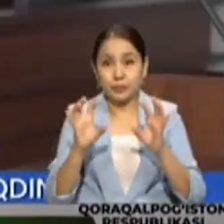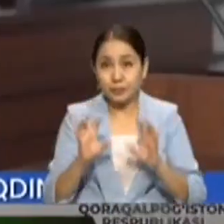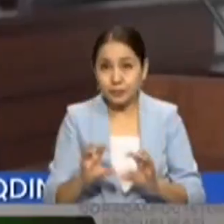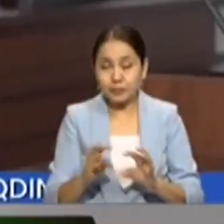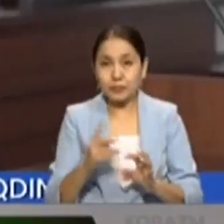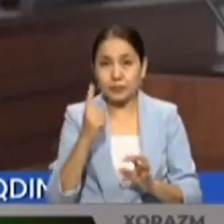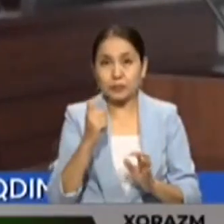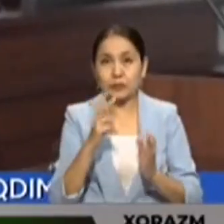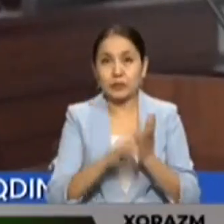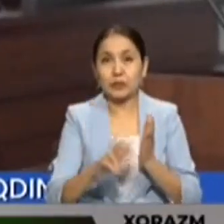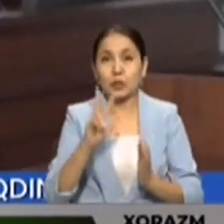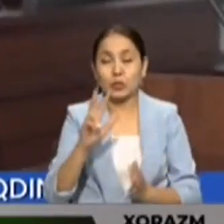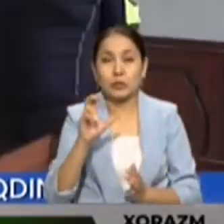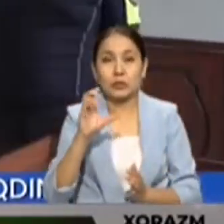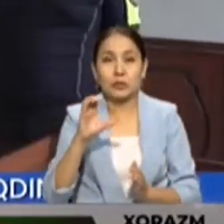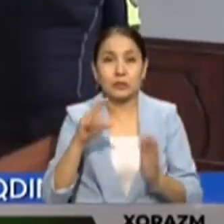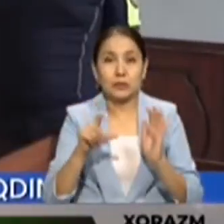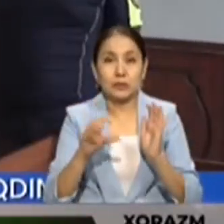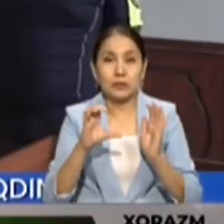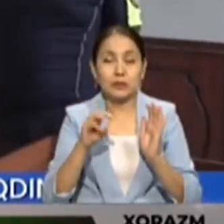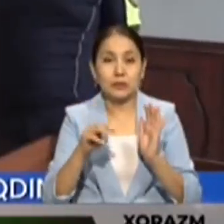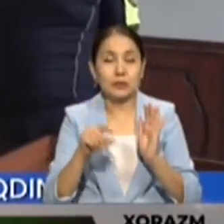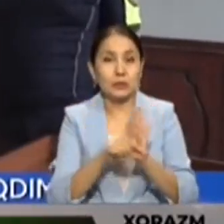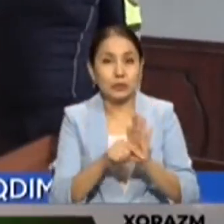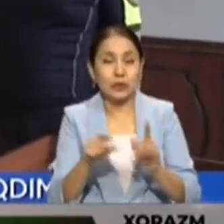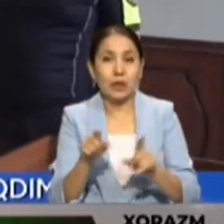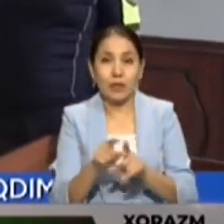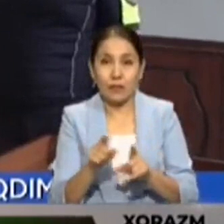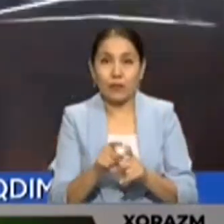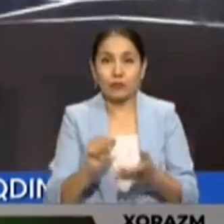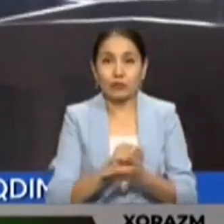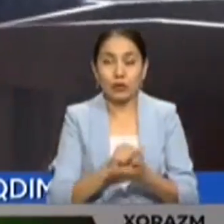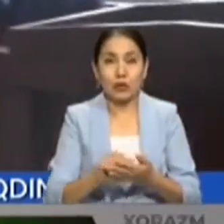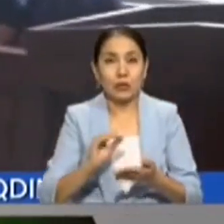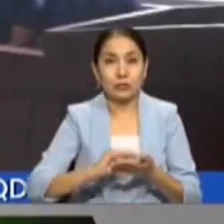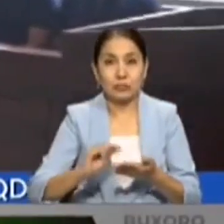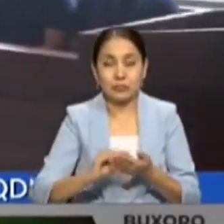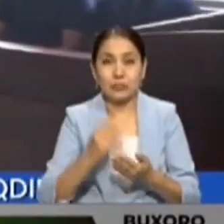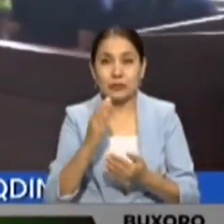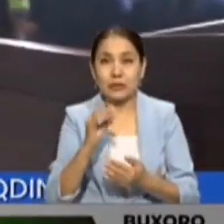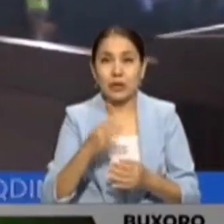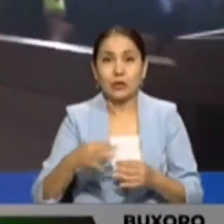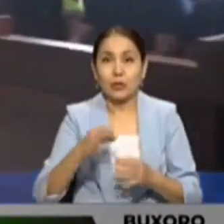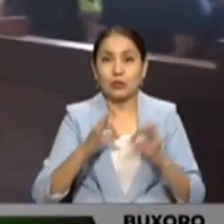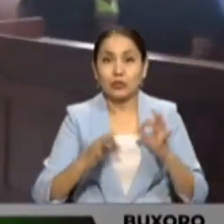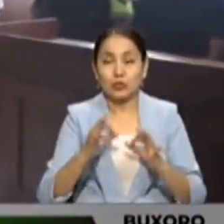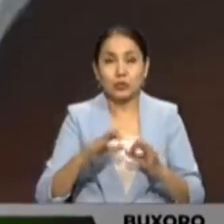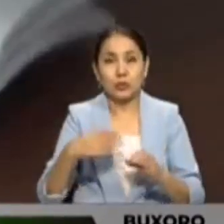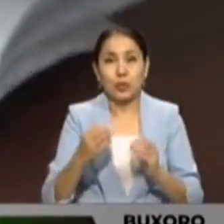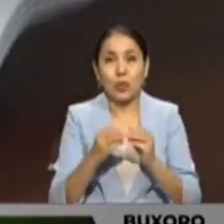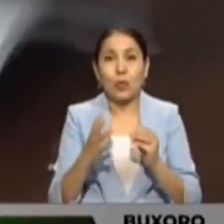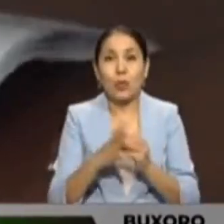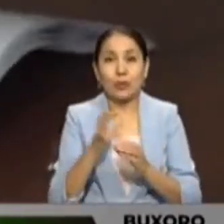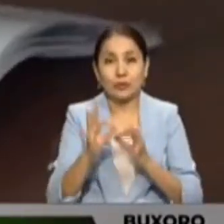kodeksining 183-moddasi bilan hujjatlar rasmiylashtirilib, jinoyat ishlari bo'yicha Sirdaryo tumani sudi tomonidan 15